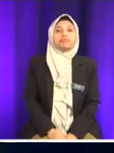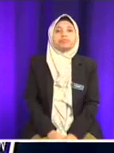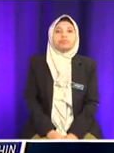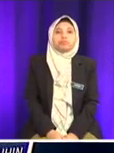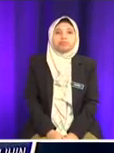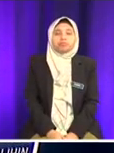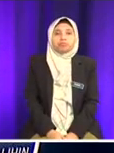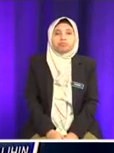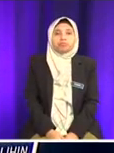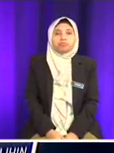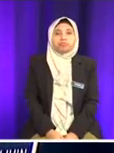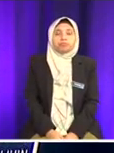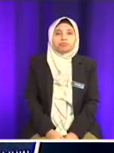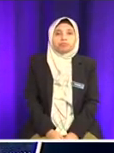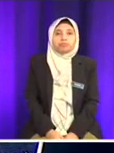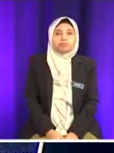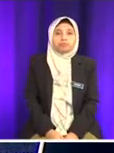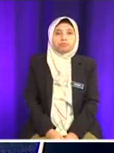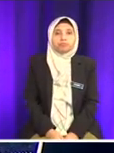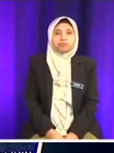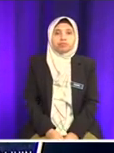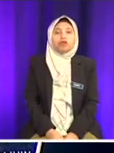oke oke